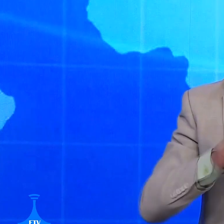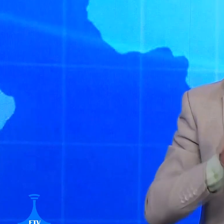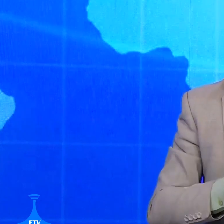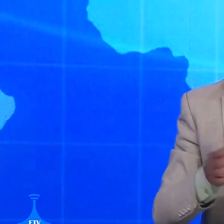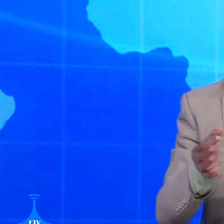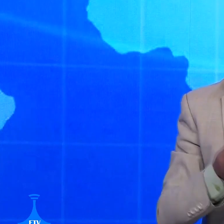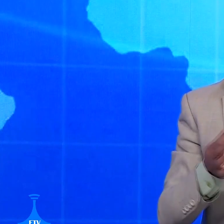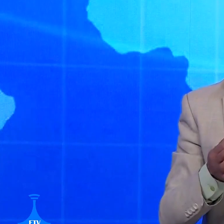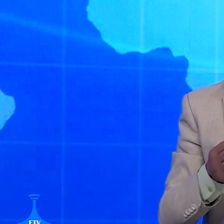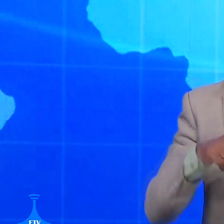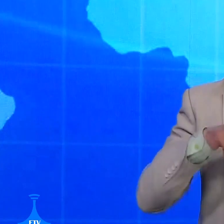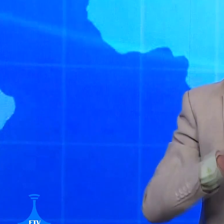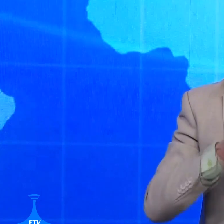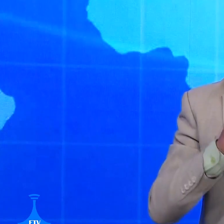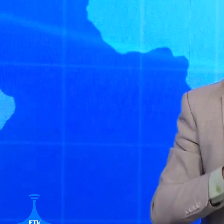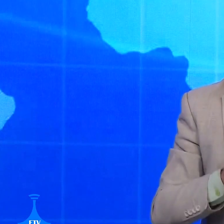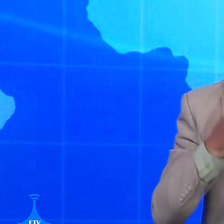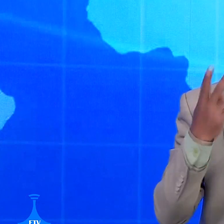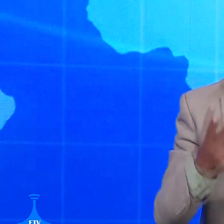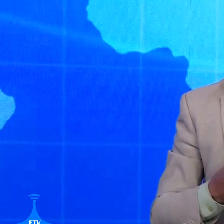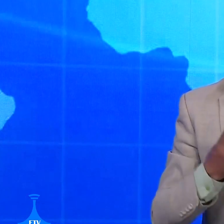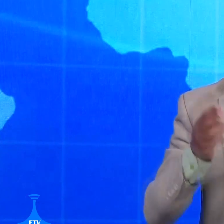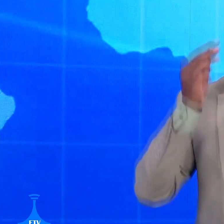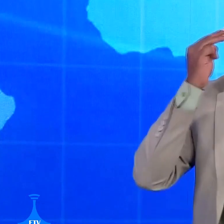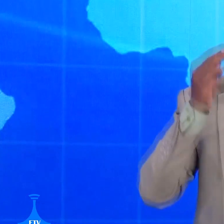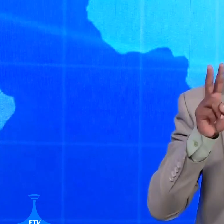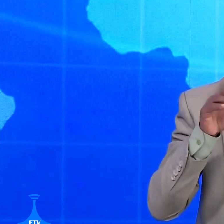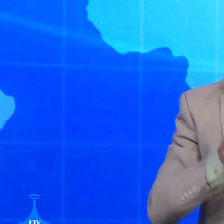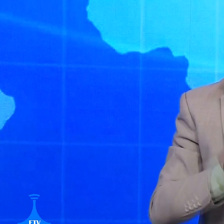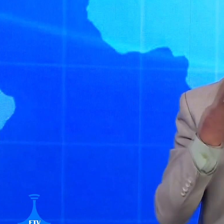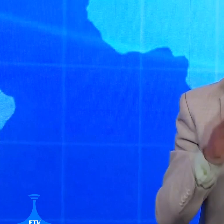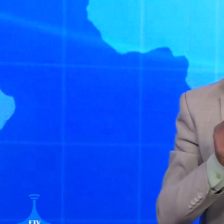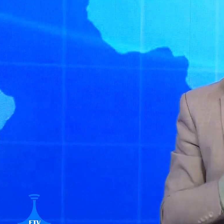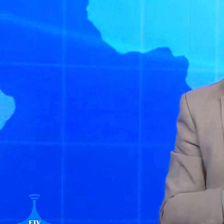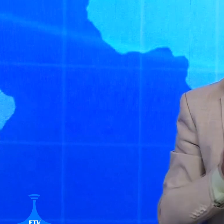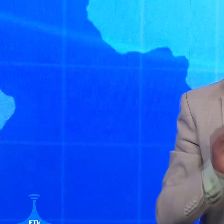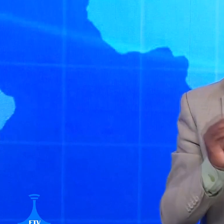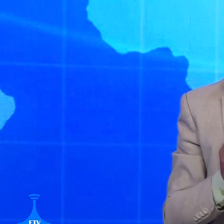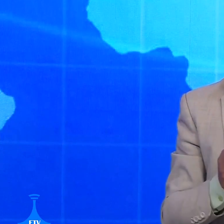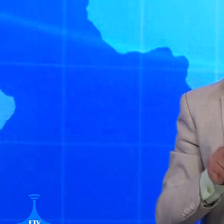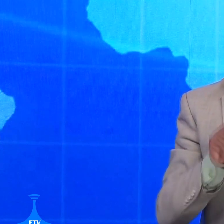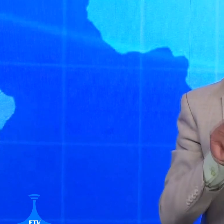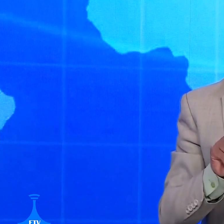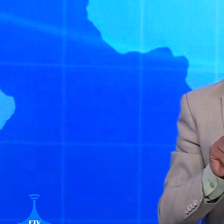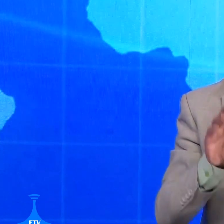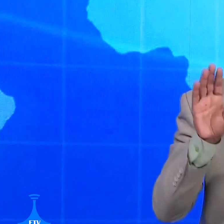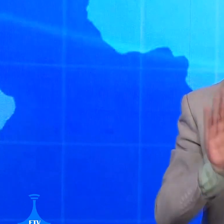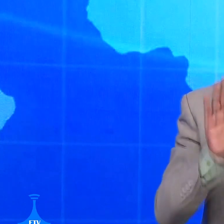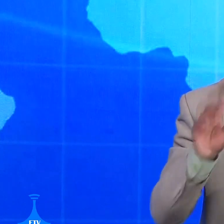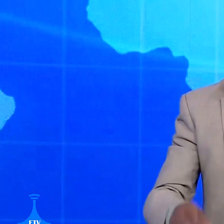ቋሚ ኮሚቴ ገለጸ። ቋሚ ኮሚቴው የቱሪዝም ሚኒስቴርን የ2014 በጀት ሂሳብ